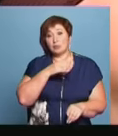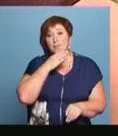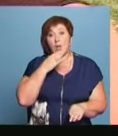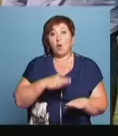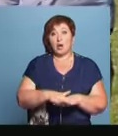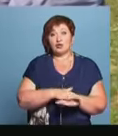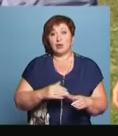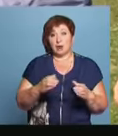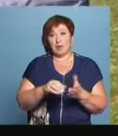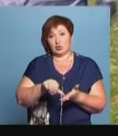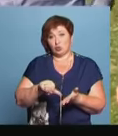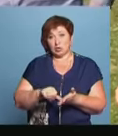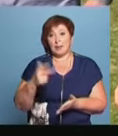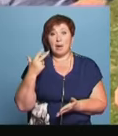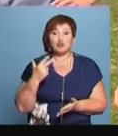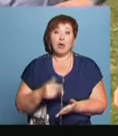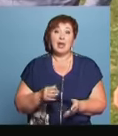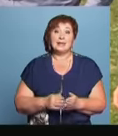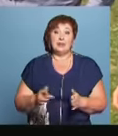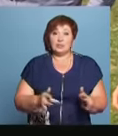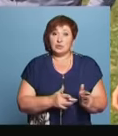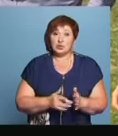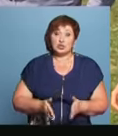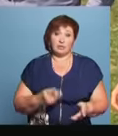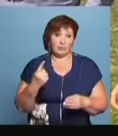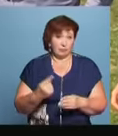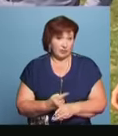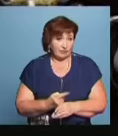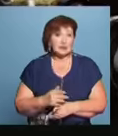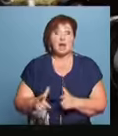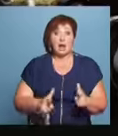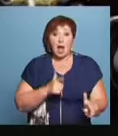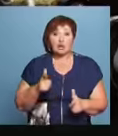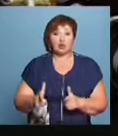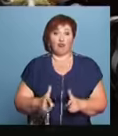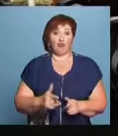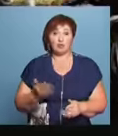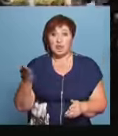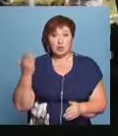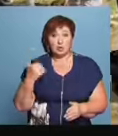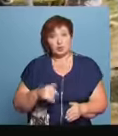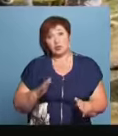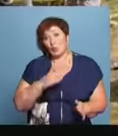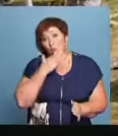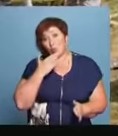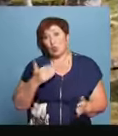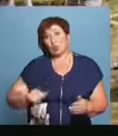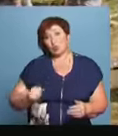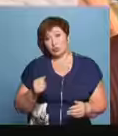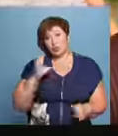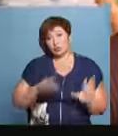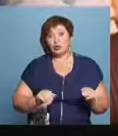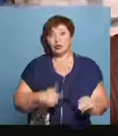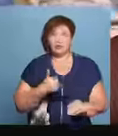многочисленную команду-участницу, за Можгу. На туристической тропе в первый раз. Готов сразиться за золото, а еще найти новых друзей. И это считает